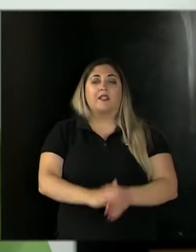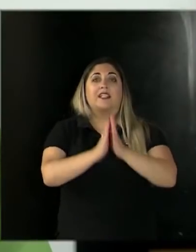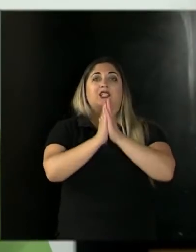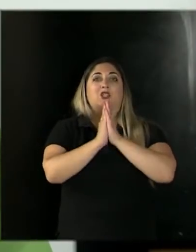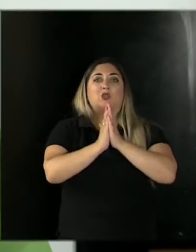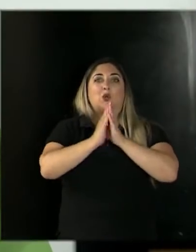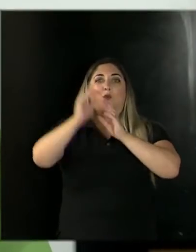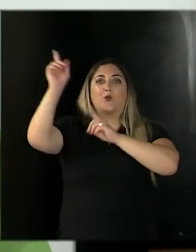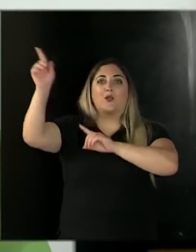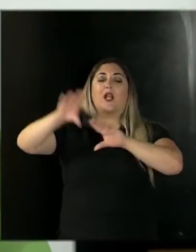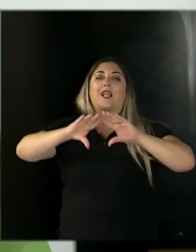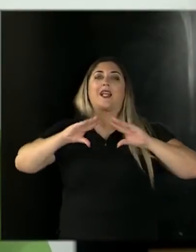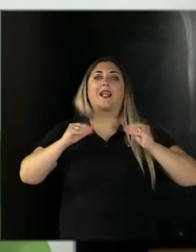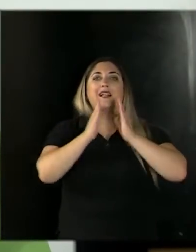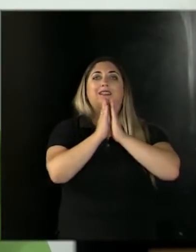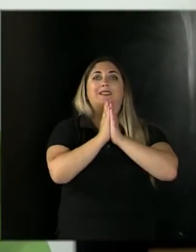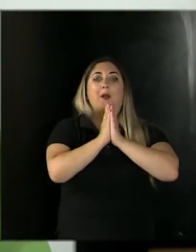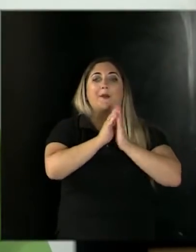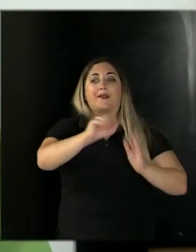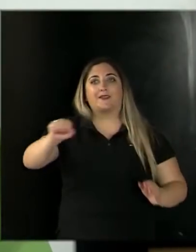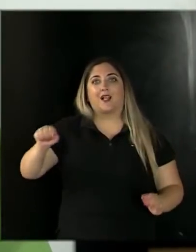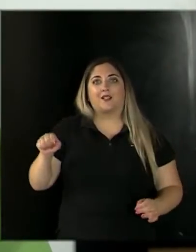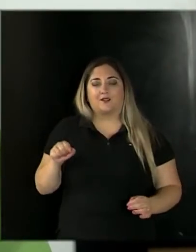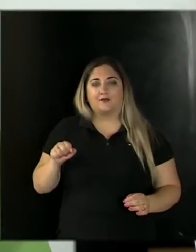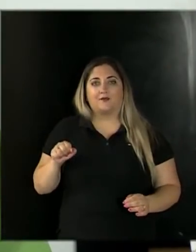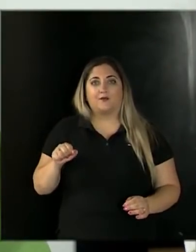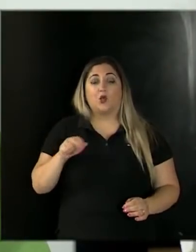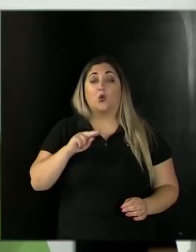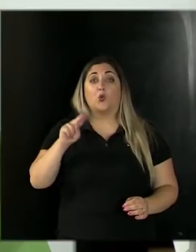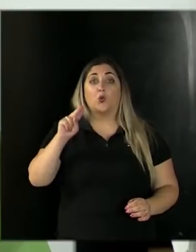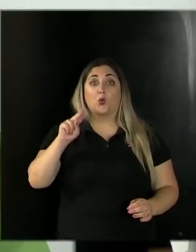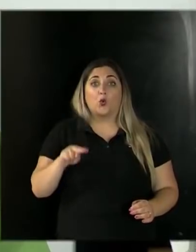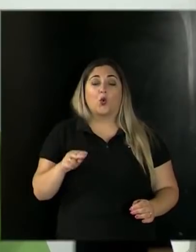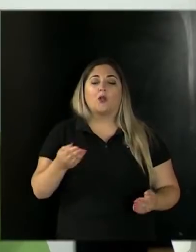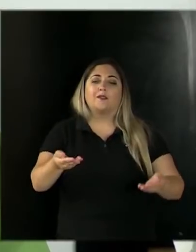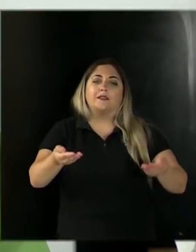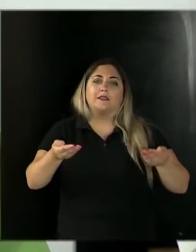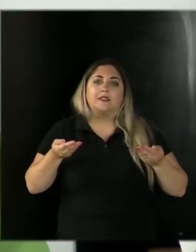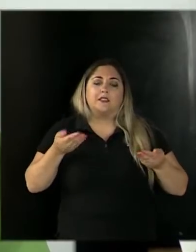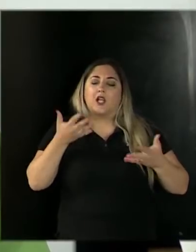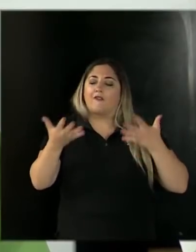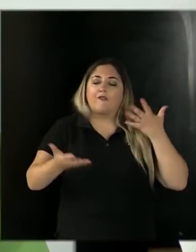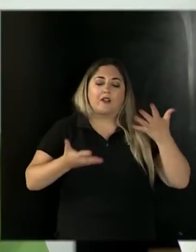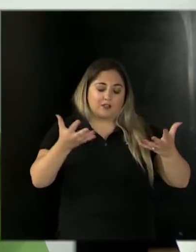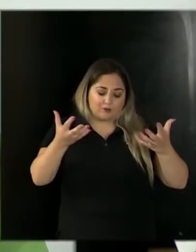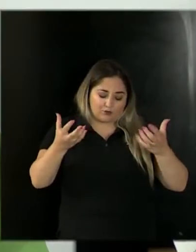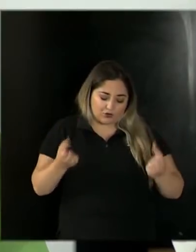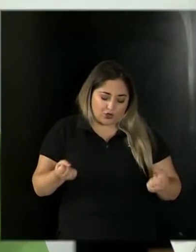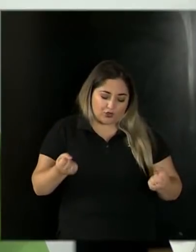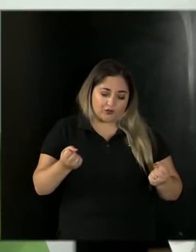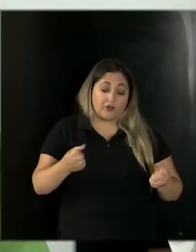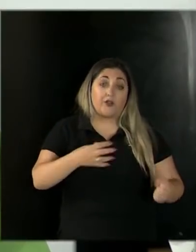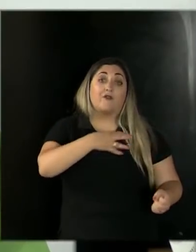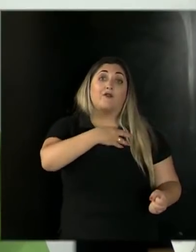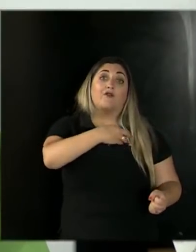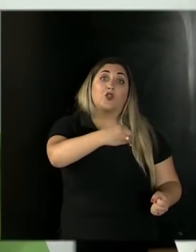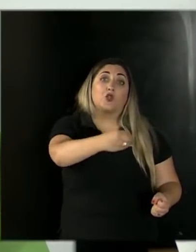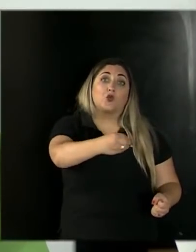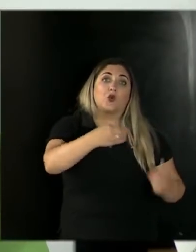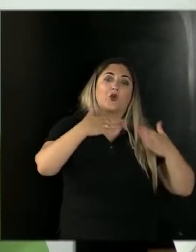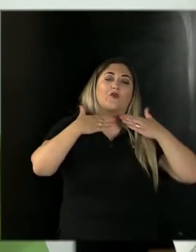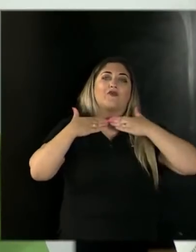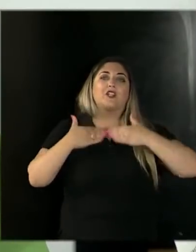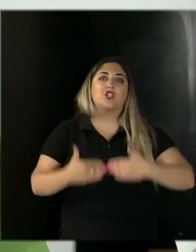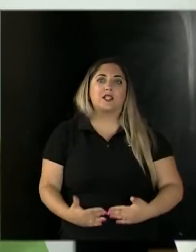Nitolbuk mulej tilqa' t-talb tagħna u tagħtina dak kollu li għandna bżonn fir-ruħ u